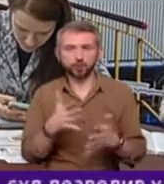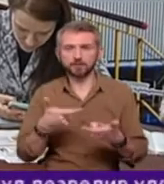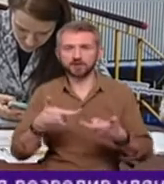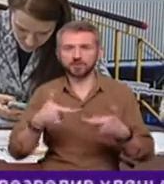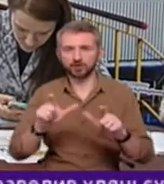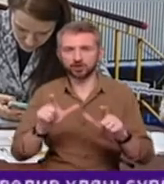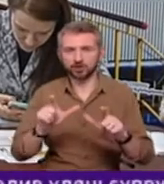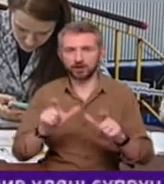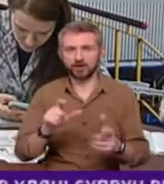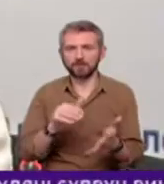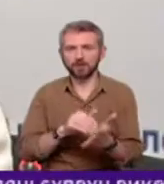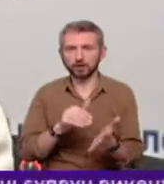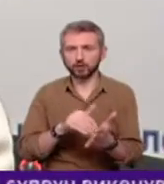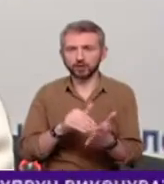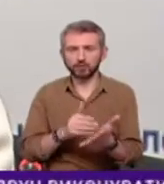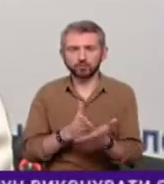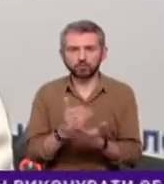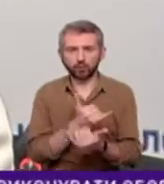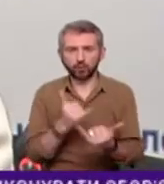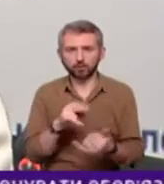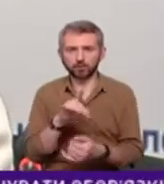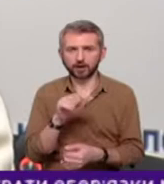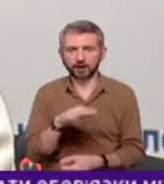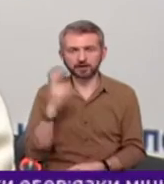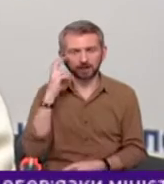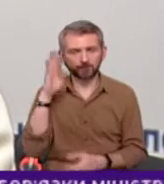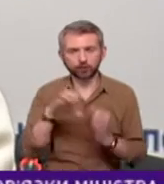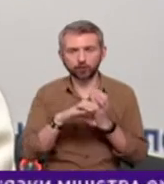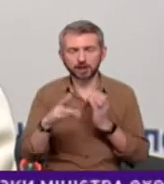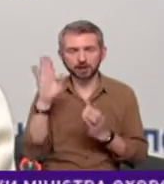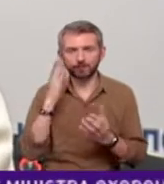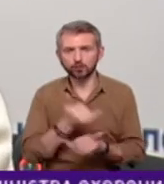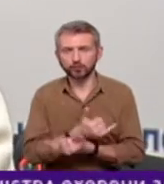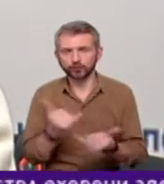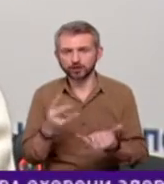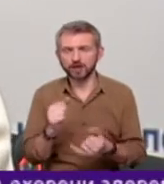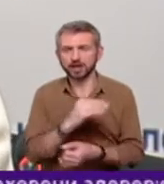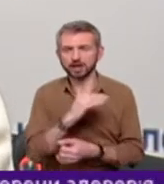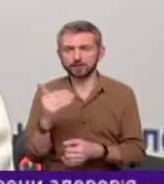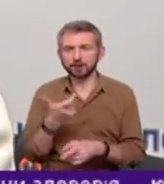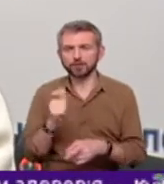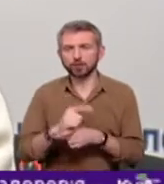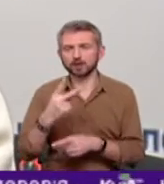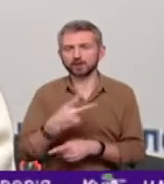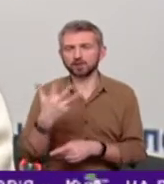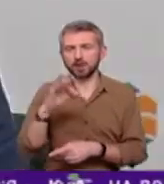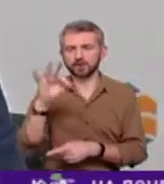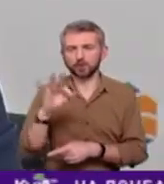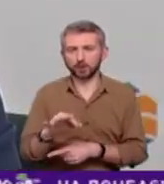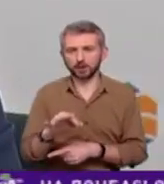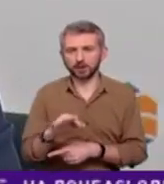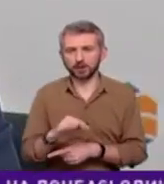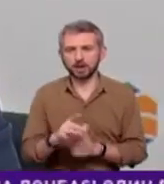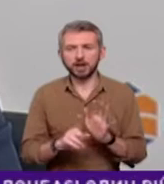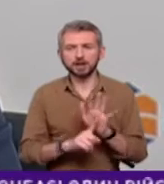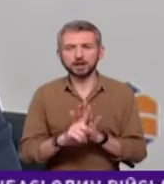підвищення вартості послуг ПрАТ «Київводоканал» на водопостачання на рівні понад 25%.